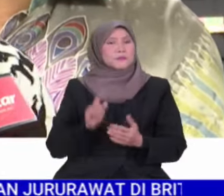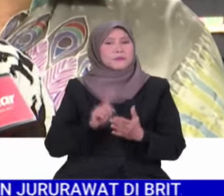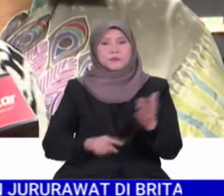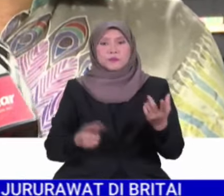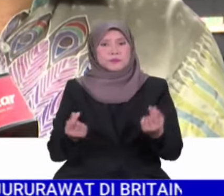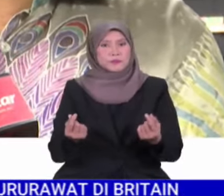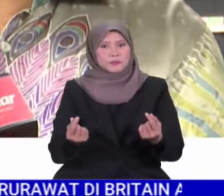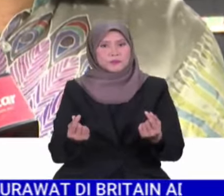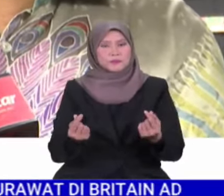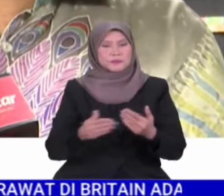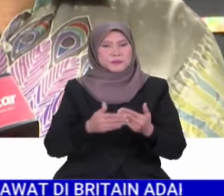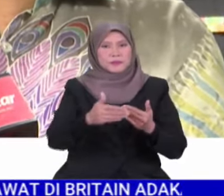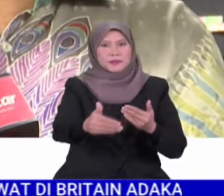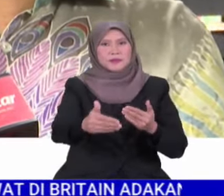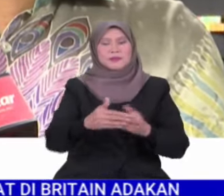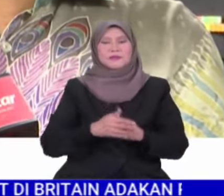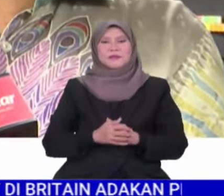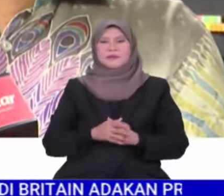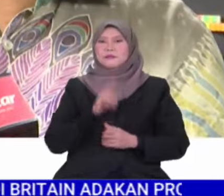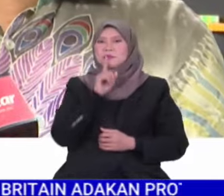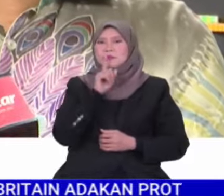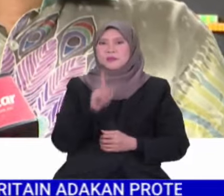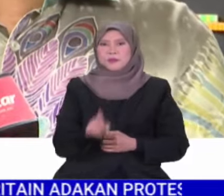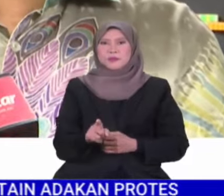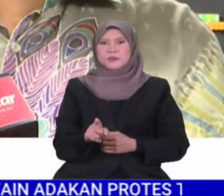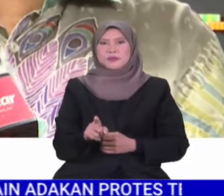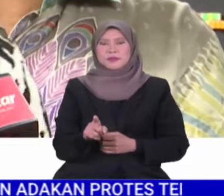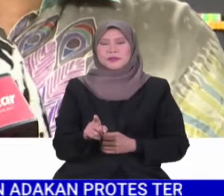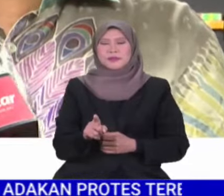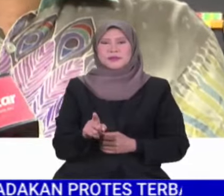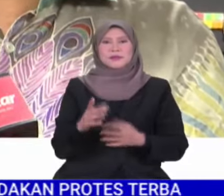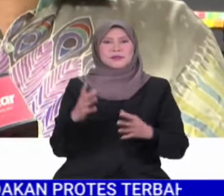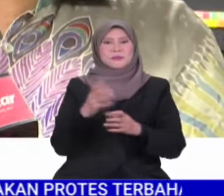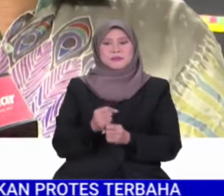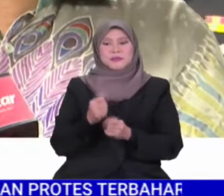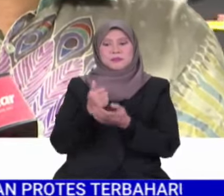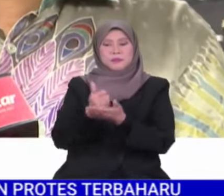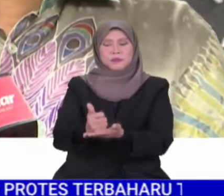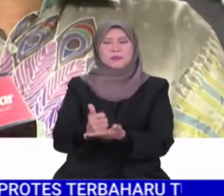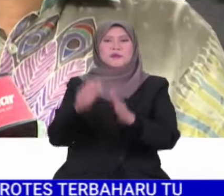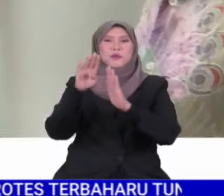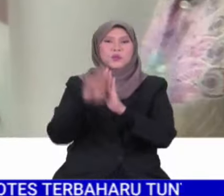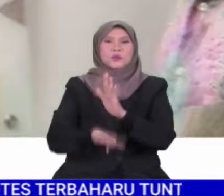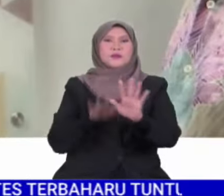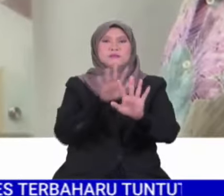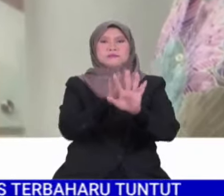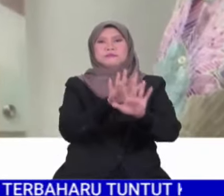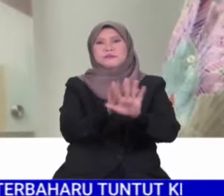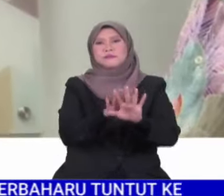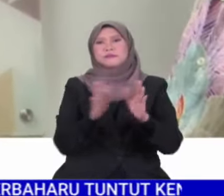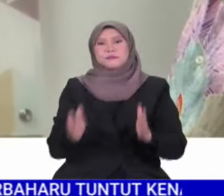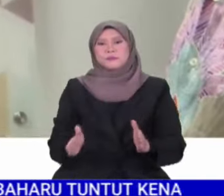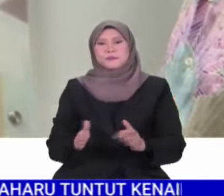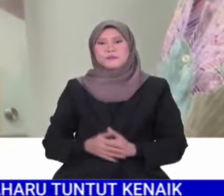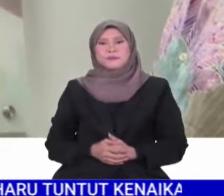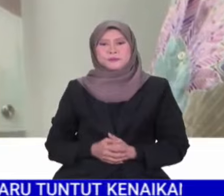kita untuk memastikan kita dapat membantu mengurangkan kesesakan? Yang pertama,